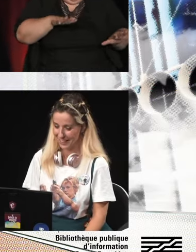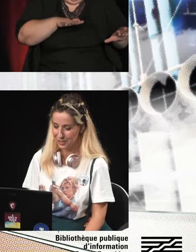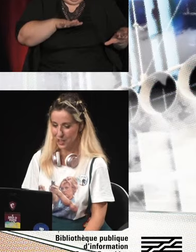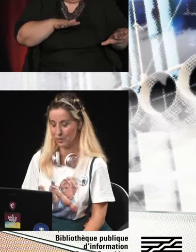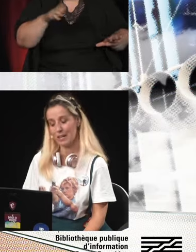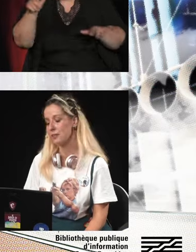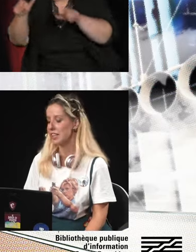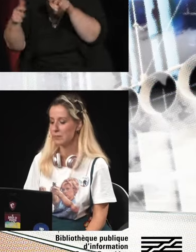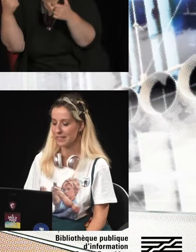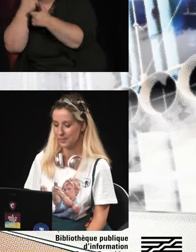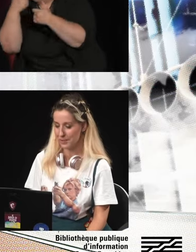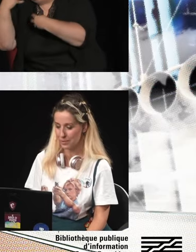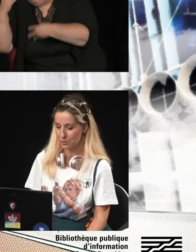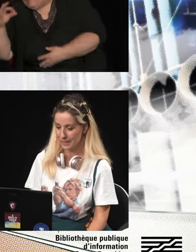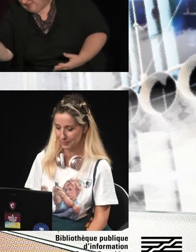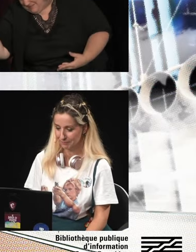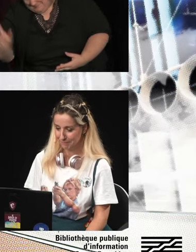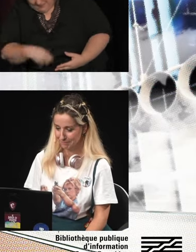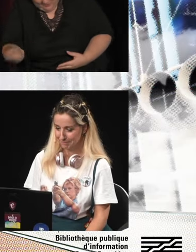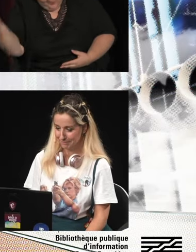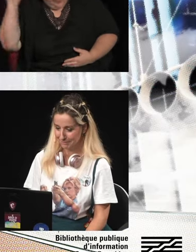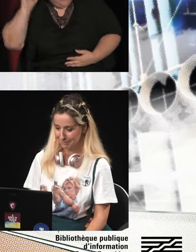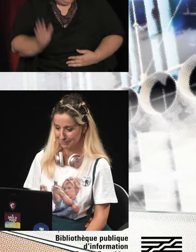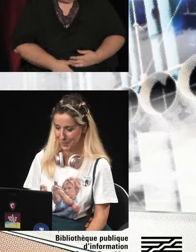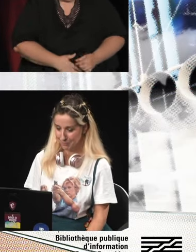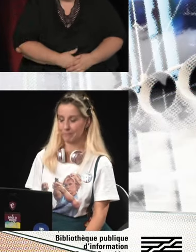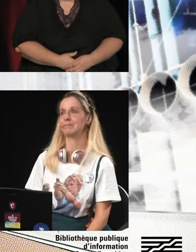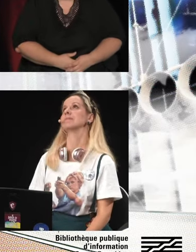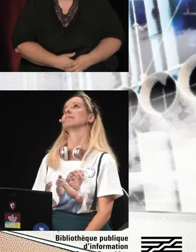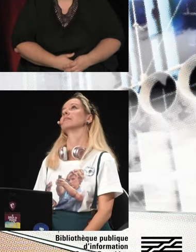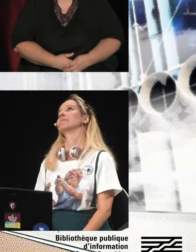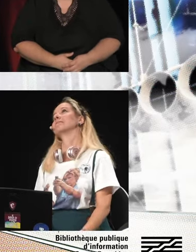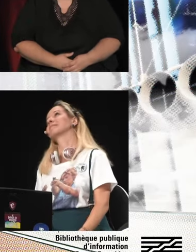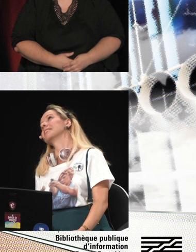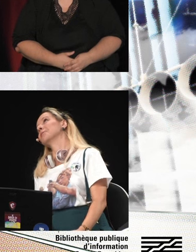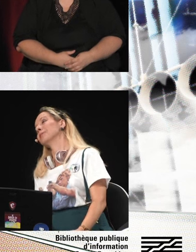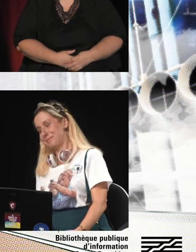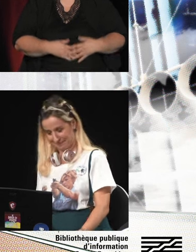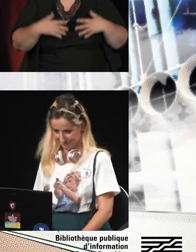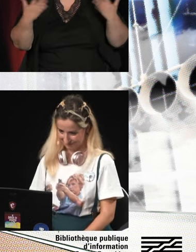Celui qui va rigoler le plus... Bah oui, bah super. Hop.